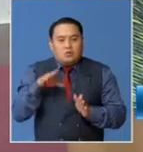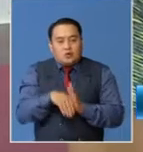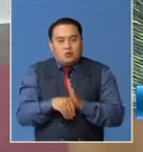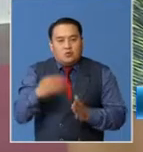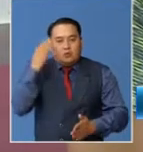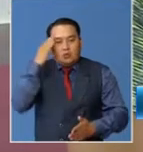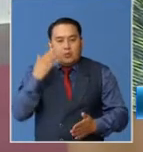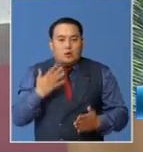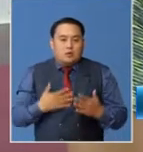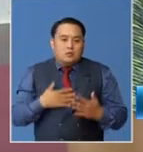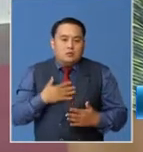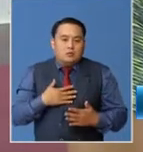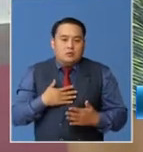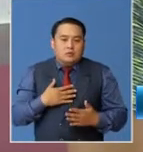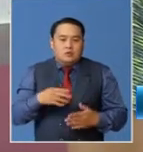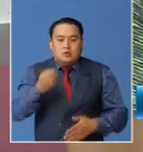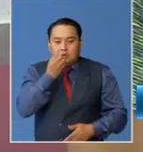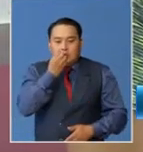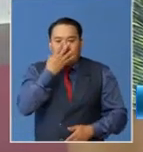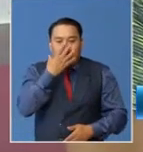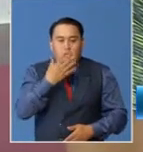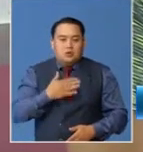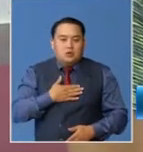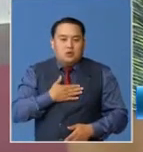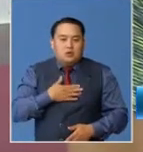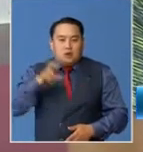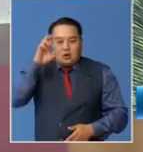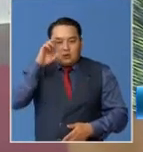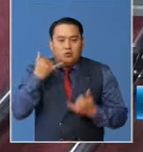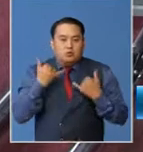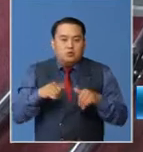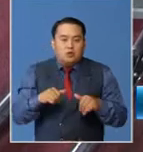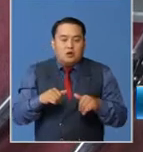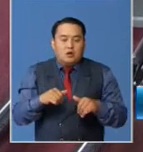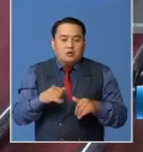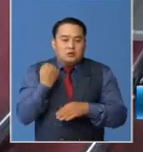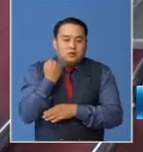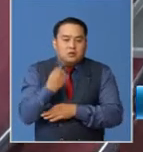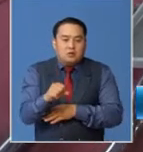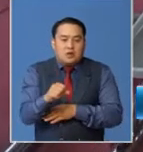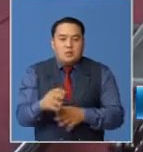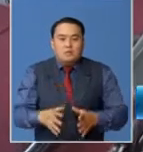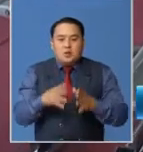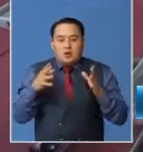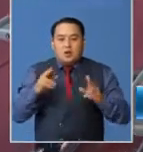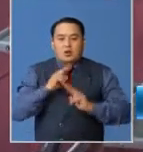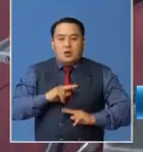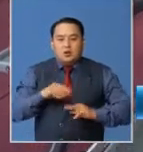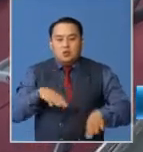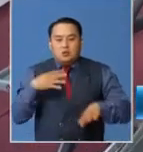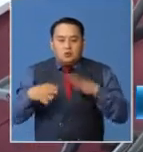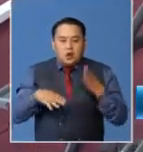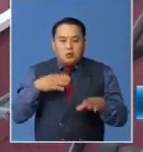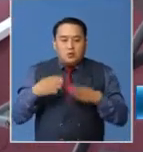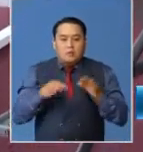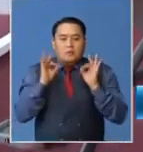Но тут Япония, это как страна чудес, она мне принесла чудо. За завоеванной медалью стоит большая работа, изнурительные